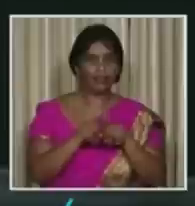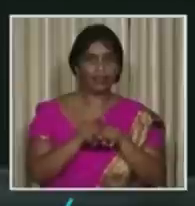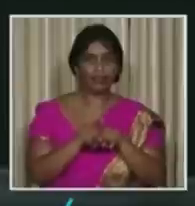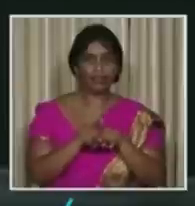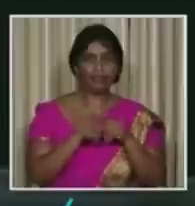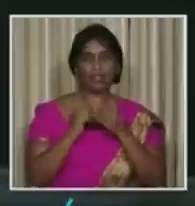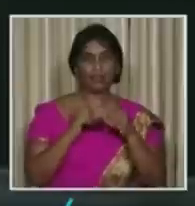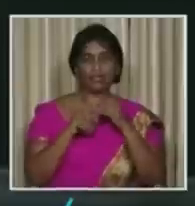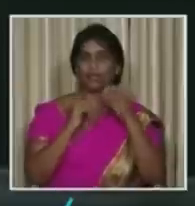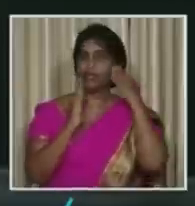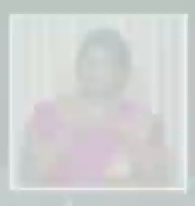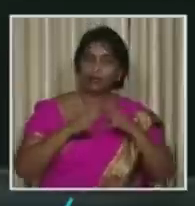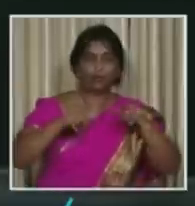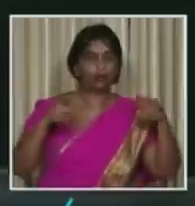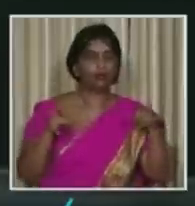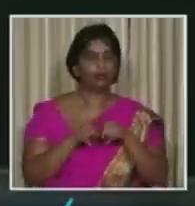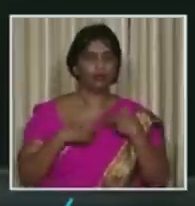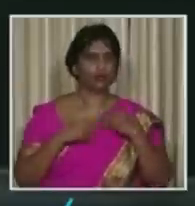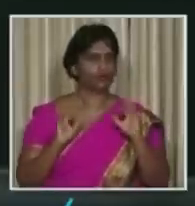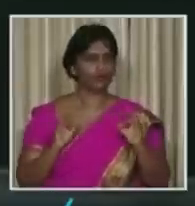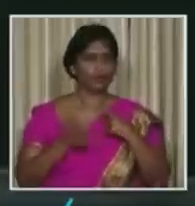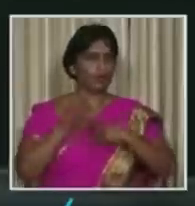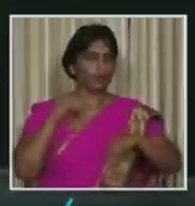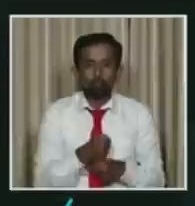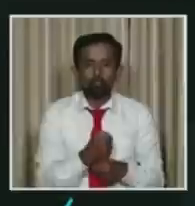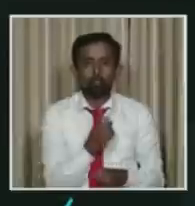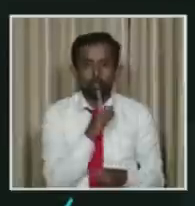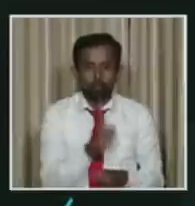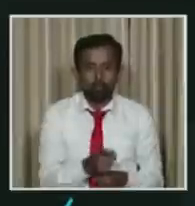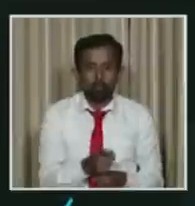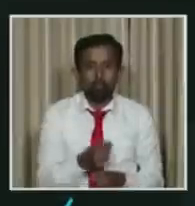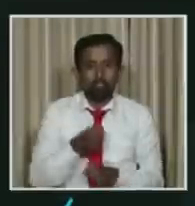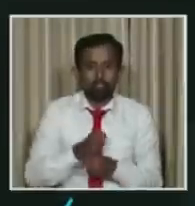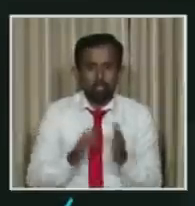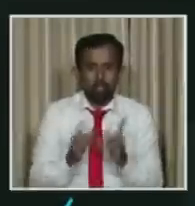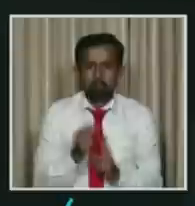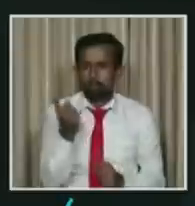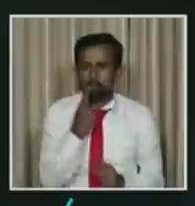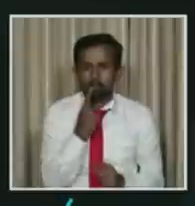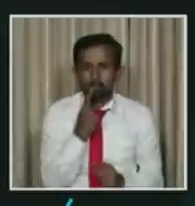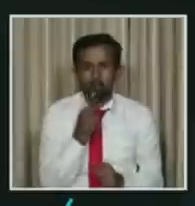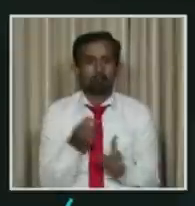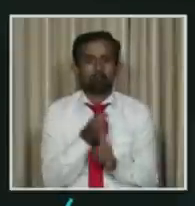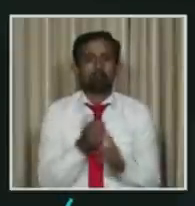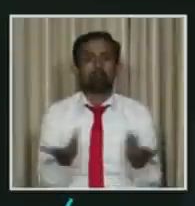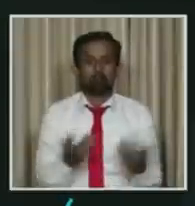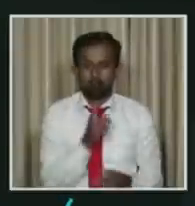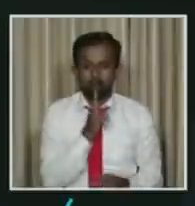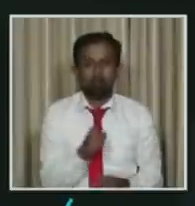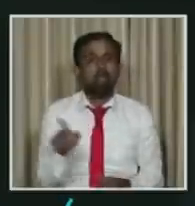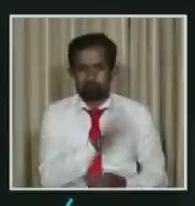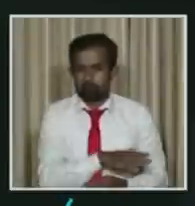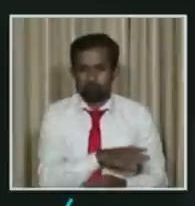හෝ අගමැතිතුමා හෝ වෙනත් කිසි කෙනෙක් අපි සූදානම් කරලා මැතිවරණේ පවත්වන්නේ. දැන් මේ රාජ්‍ය අමාත්‍යතුමා කිව්වා අපි ඒකට මැදිහත් වෙලා නැහැ කියලා. එතකොට කවුද